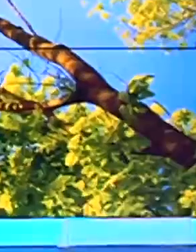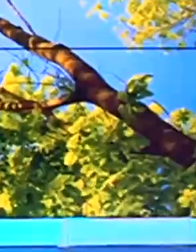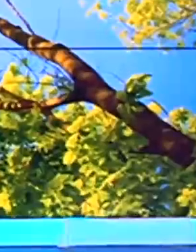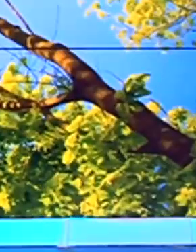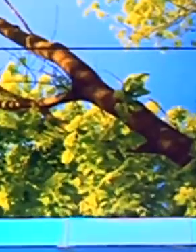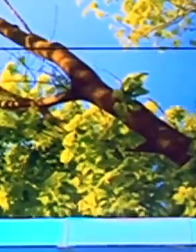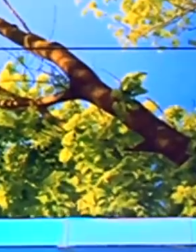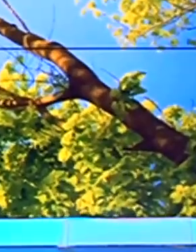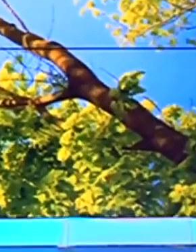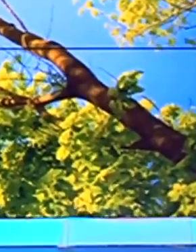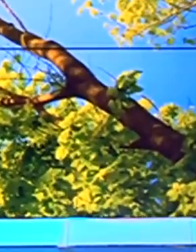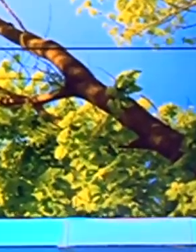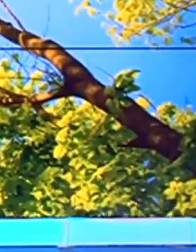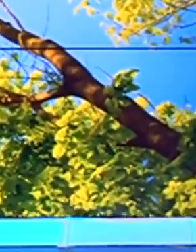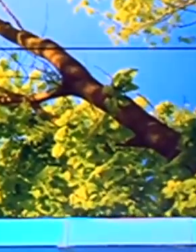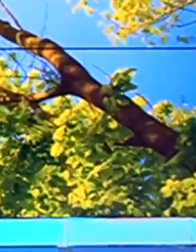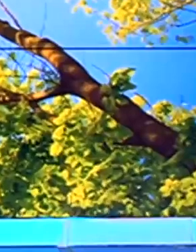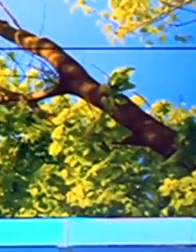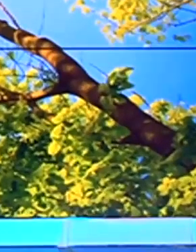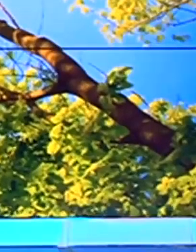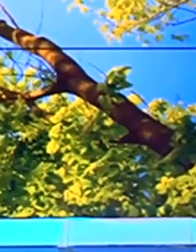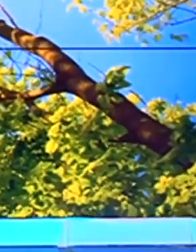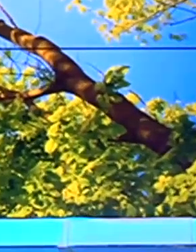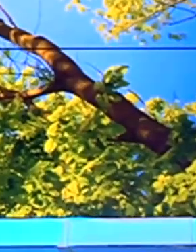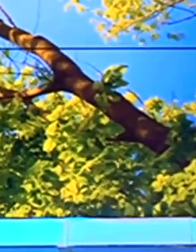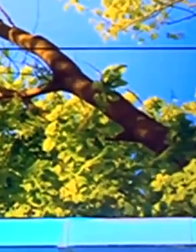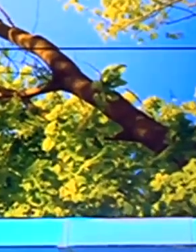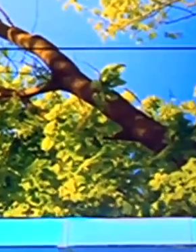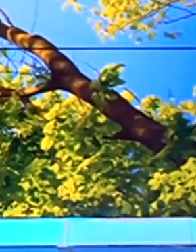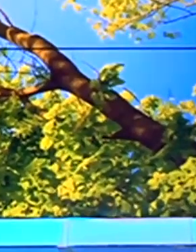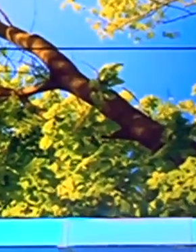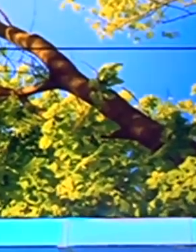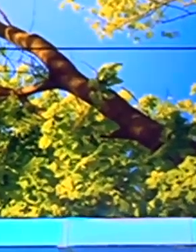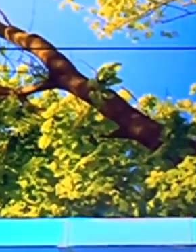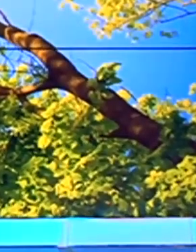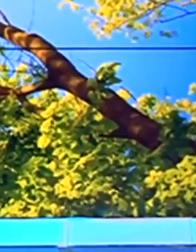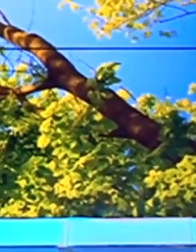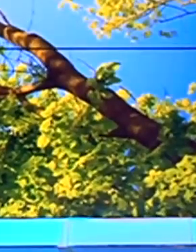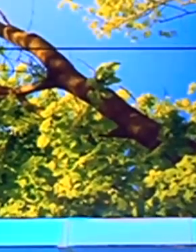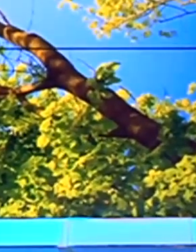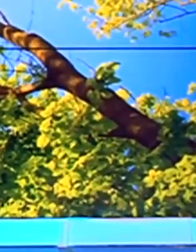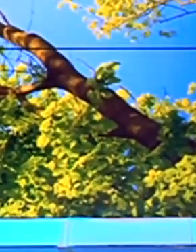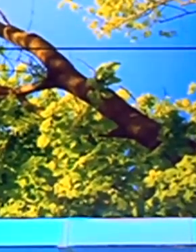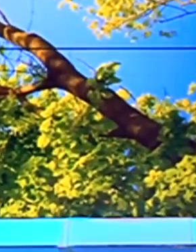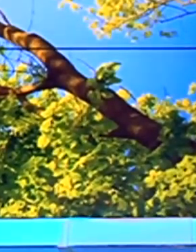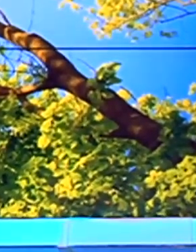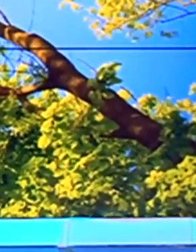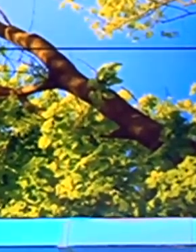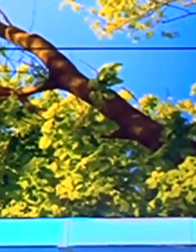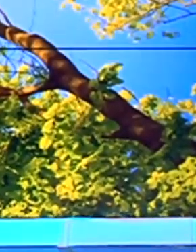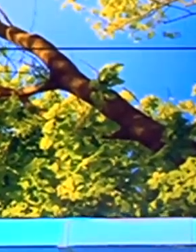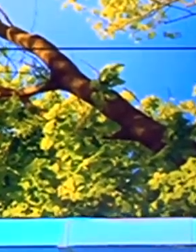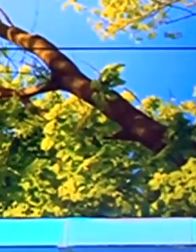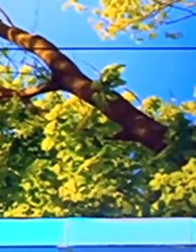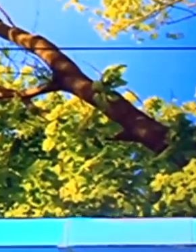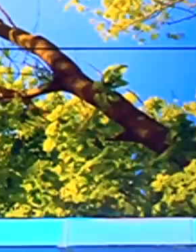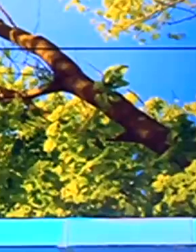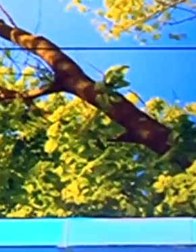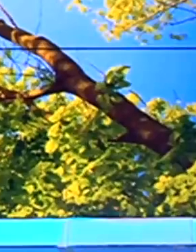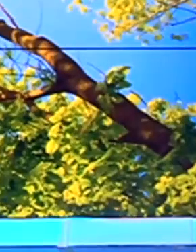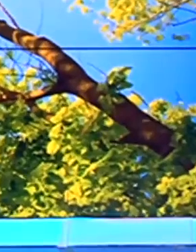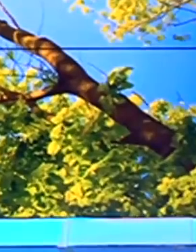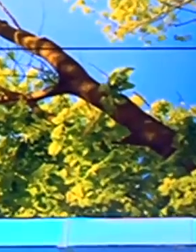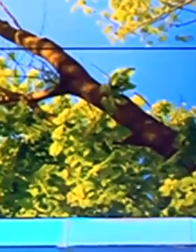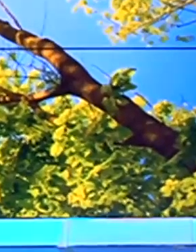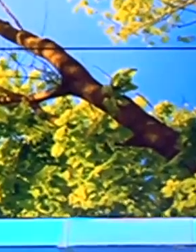мен Жезқазғанда күн ала бұлтты, ауа температурасы Қарағандыда күндіз 21 градус жылы, түнде плюс 11, Жезқазғанда күндіз 26,